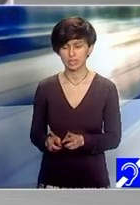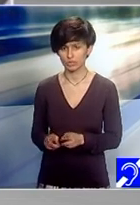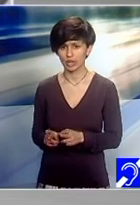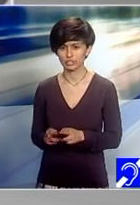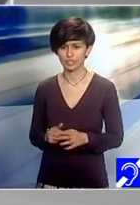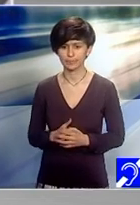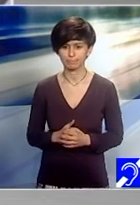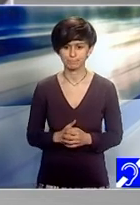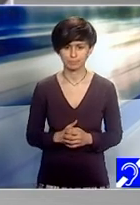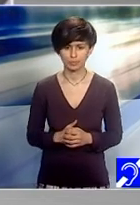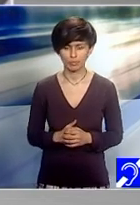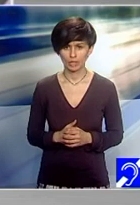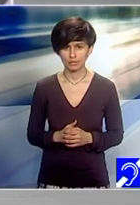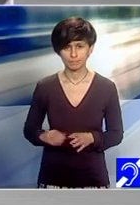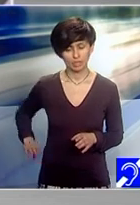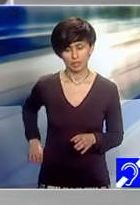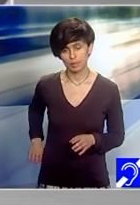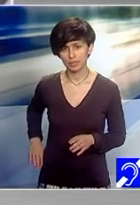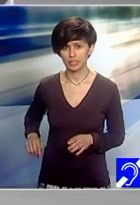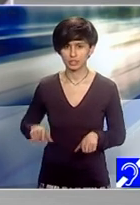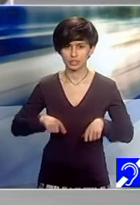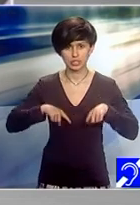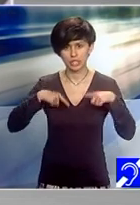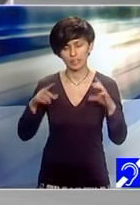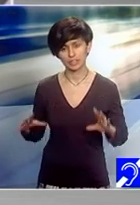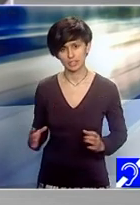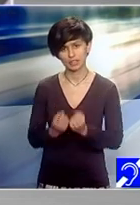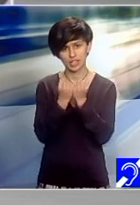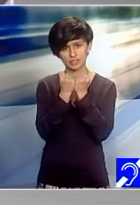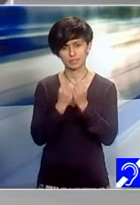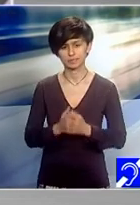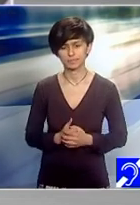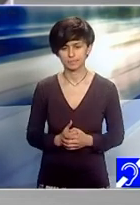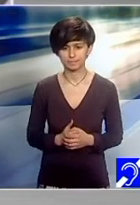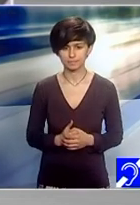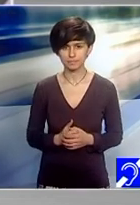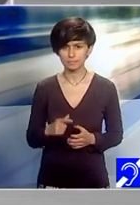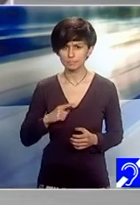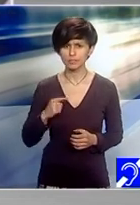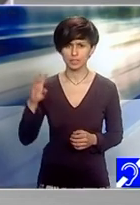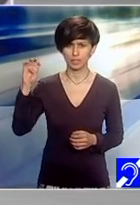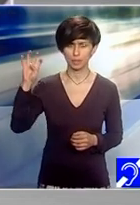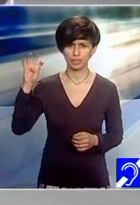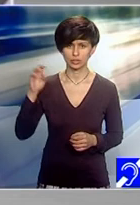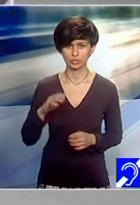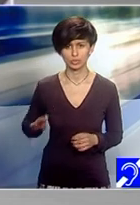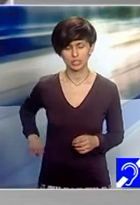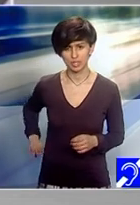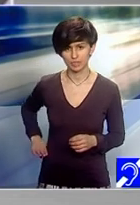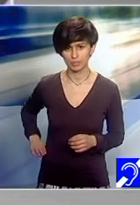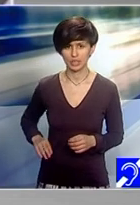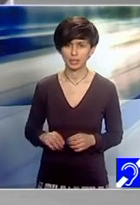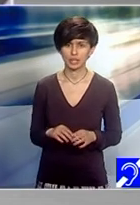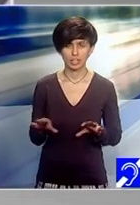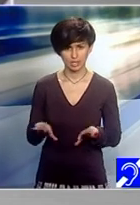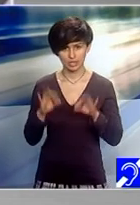căror viață a fost salvată. În acest proiect până acum sunt peste 400 de femei, 406 mai exact, pe care le-am